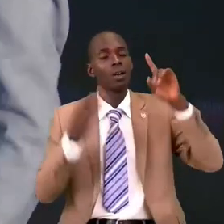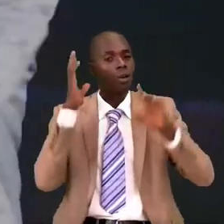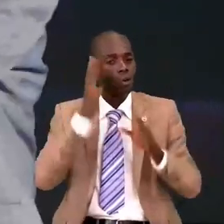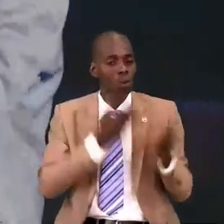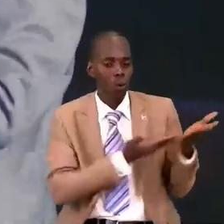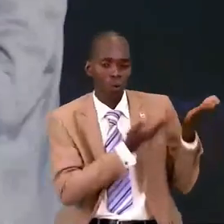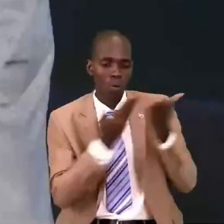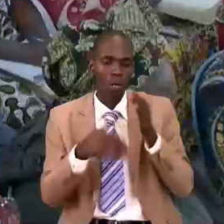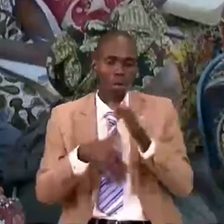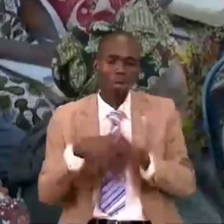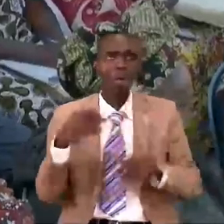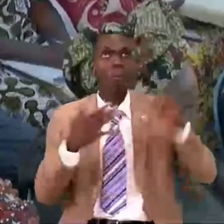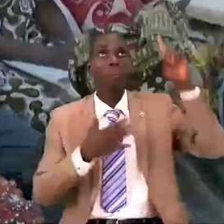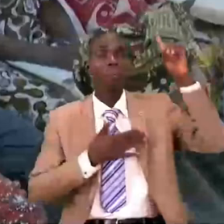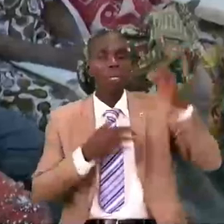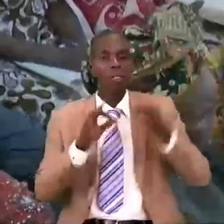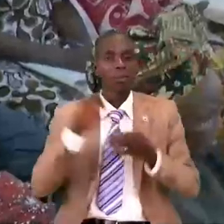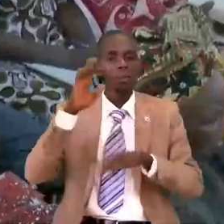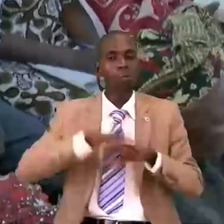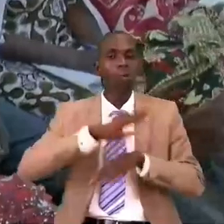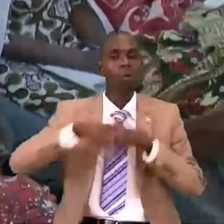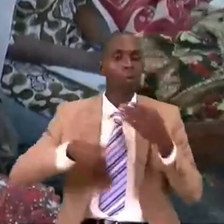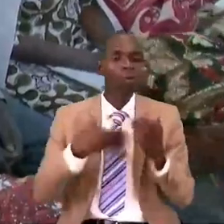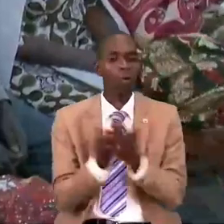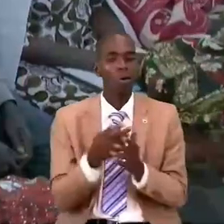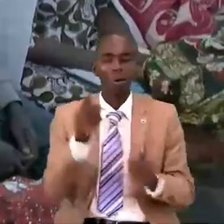Quelle que soit la dénomination et